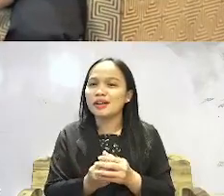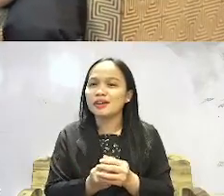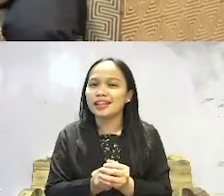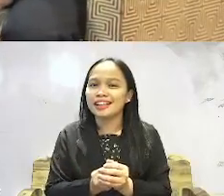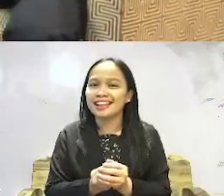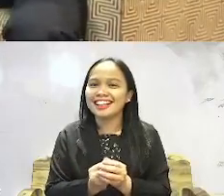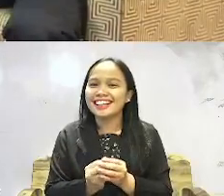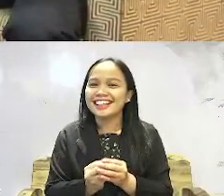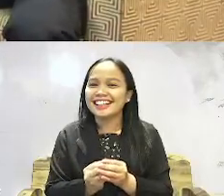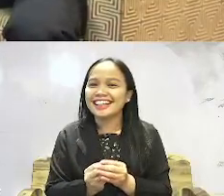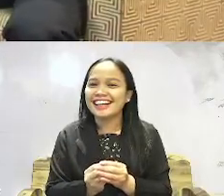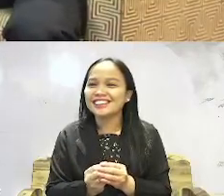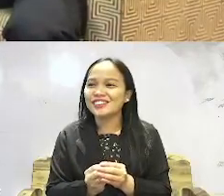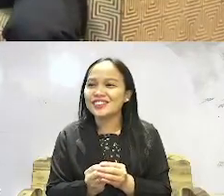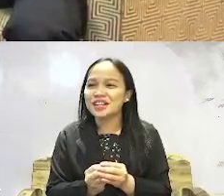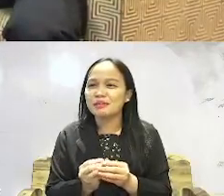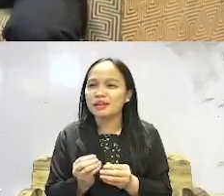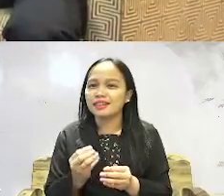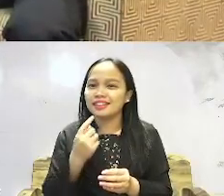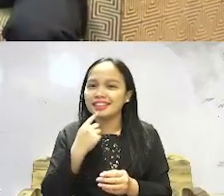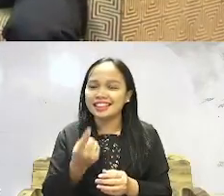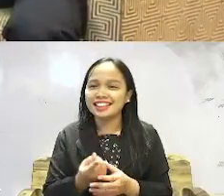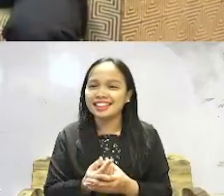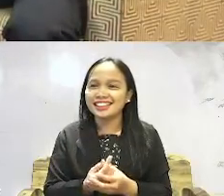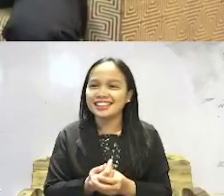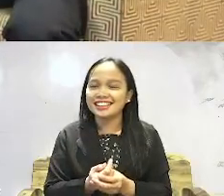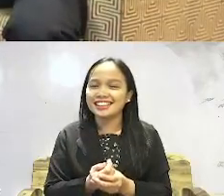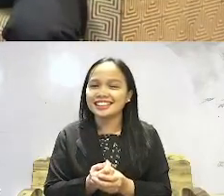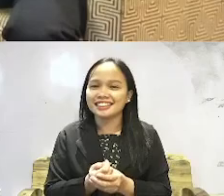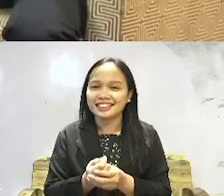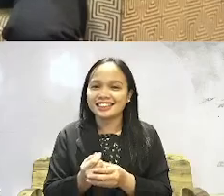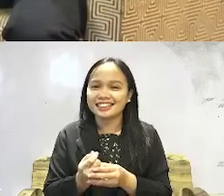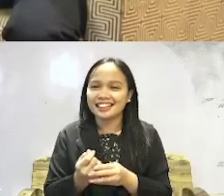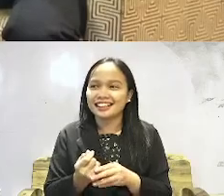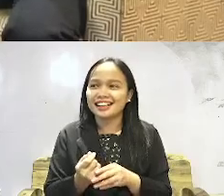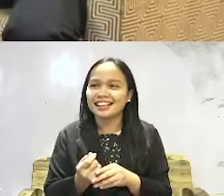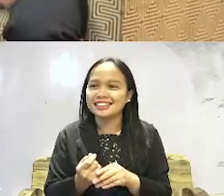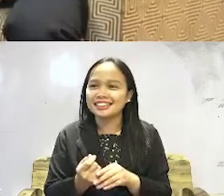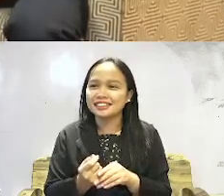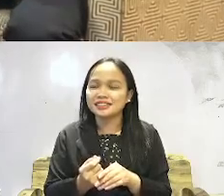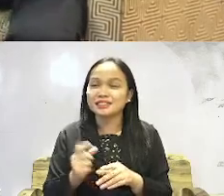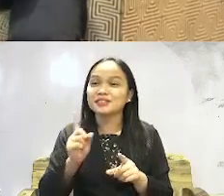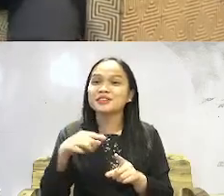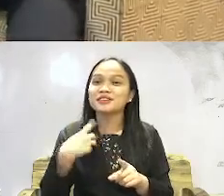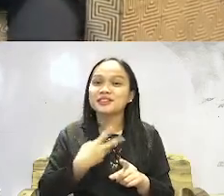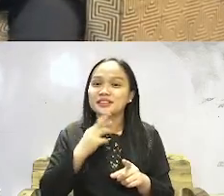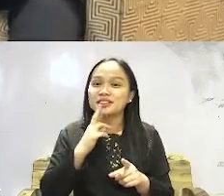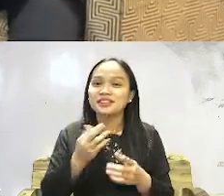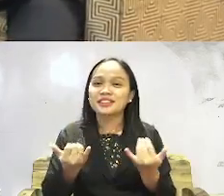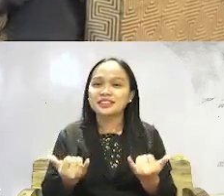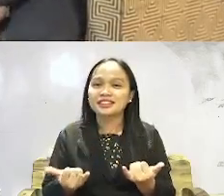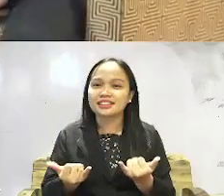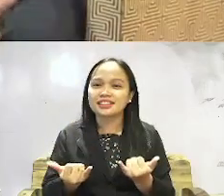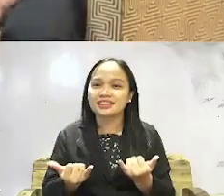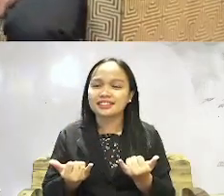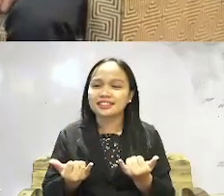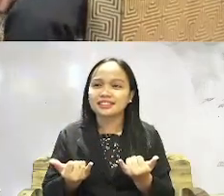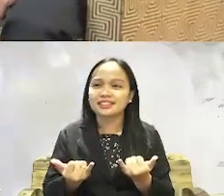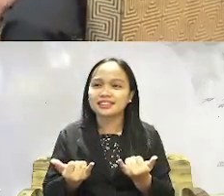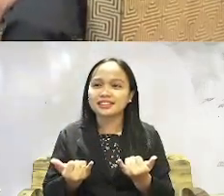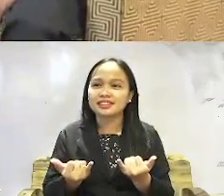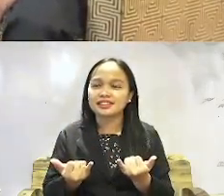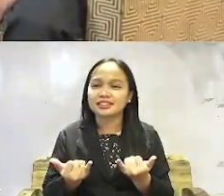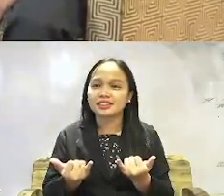sa madalit sabi ngayon, tayo ay nakatapak sa Korte Suprema. Yes. Yan ang pinakamaganda ngayon. Sir